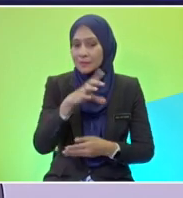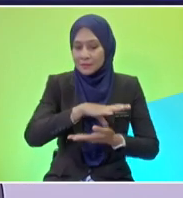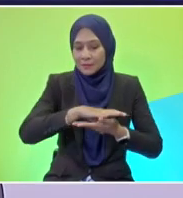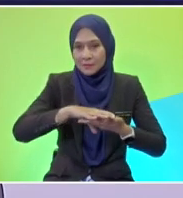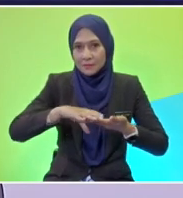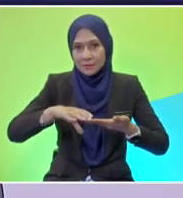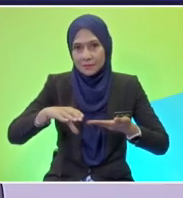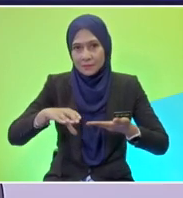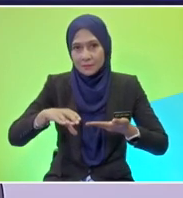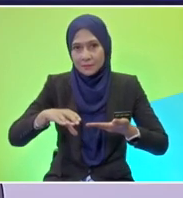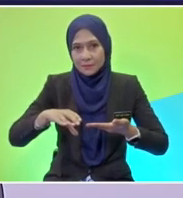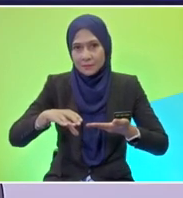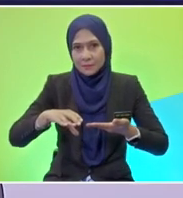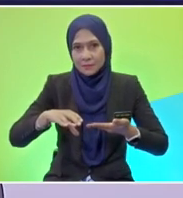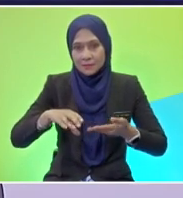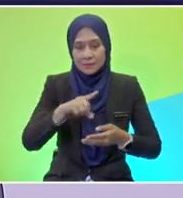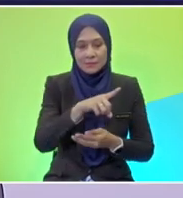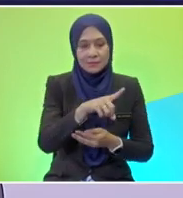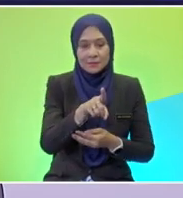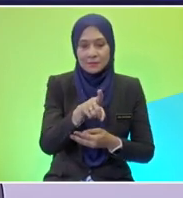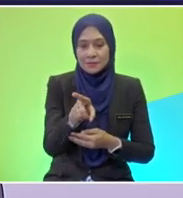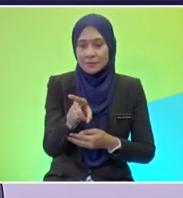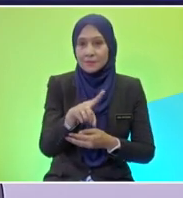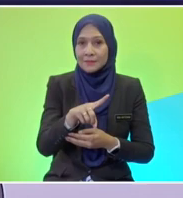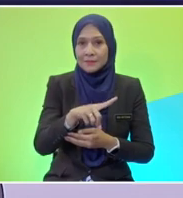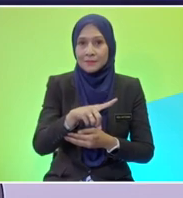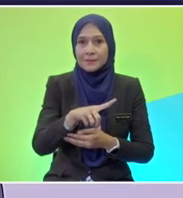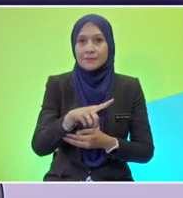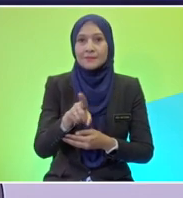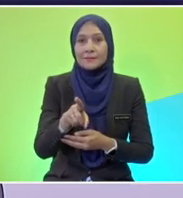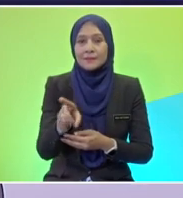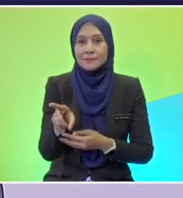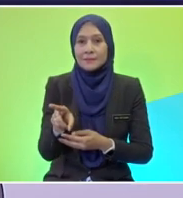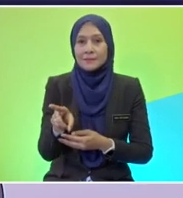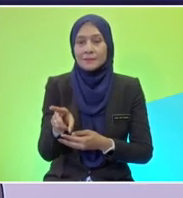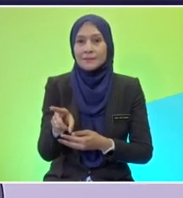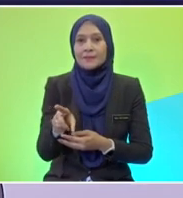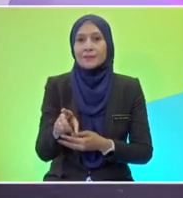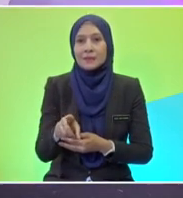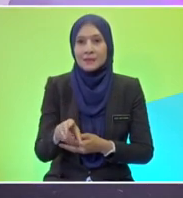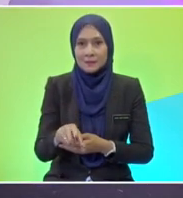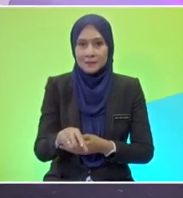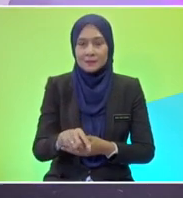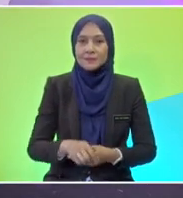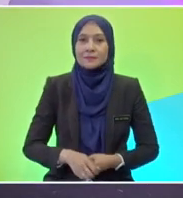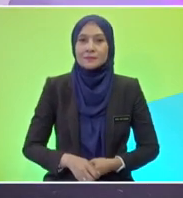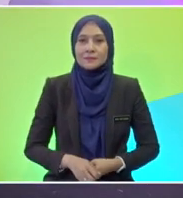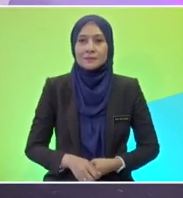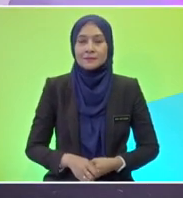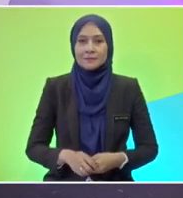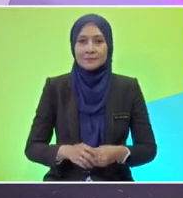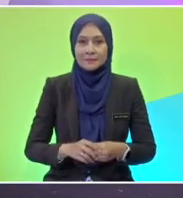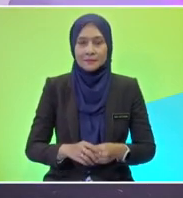kita ada anak panah pengepit, okey, yang telah diletakkan atas pengepit ni. Anak panah. Kak Fika juga ada kan, ada anak